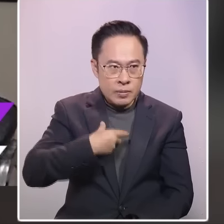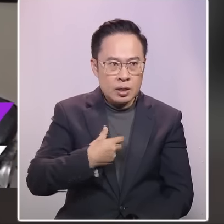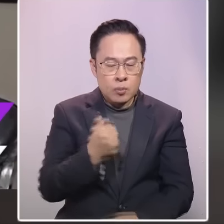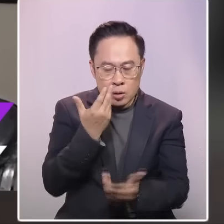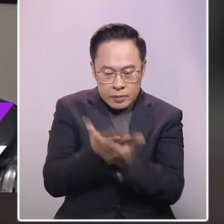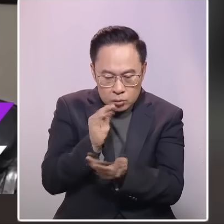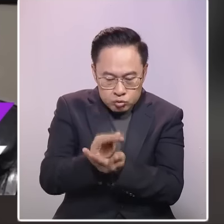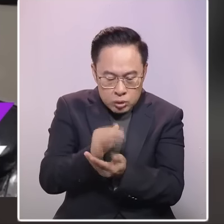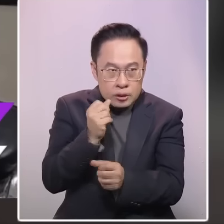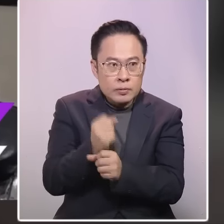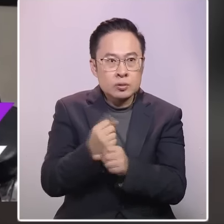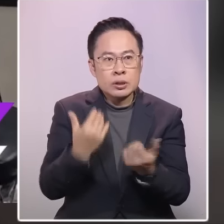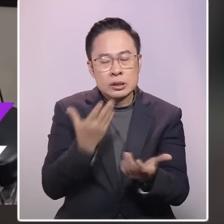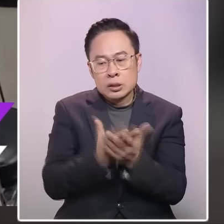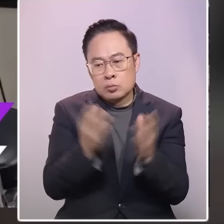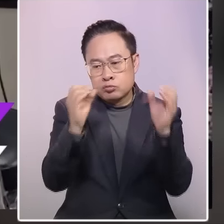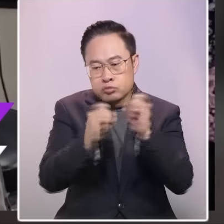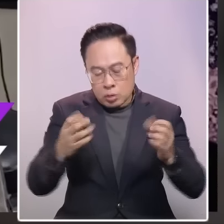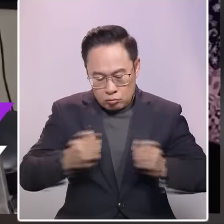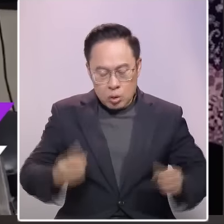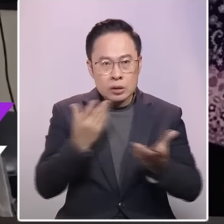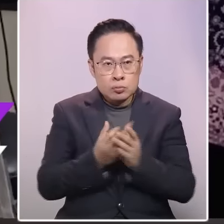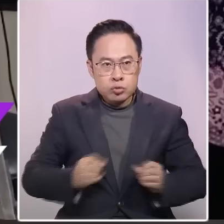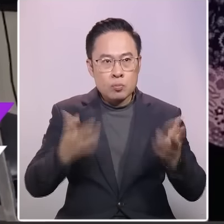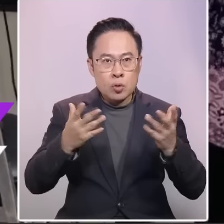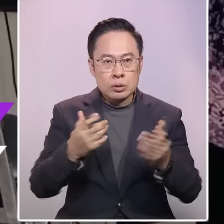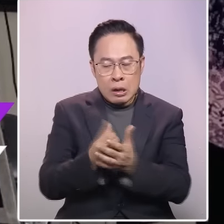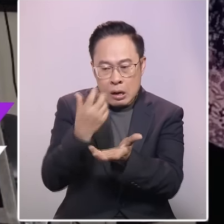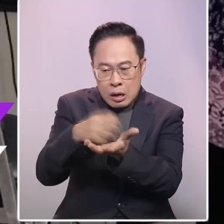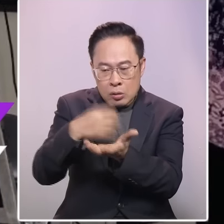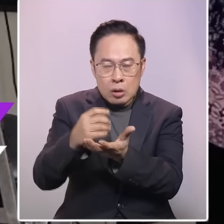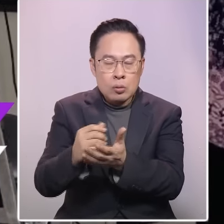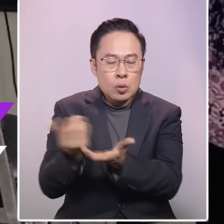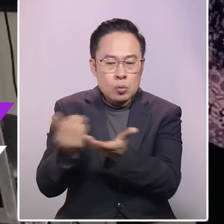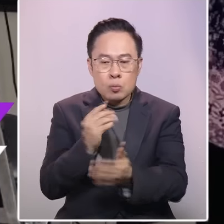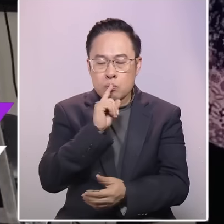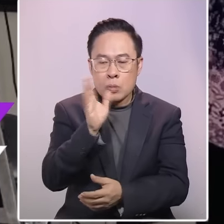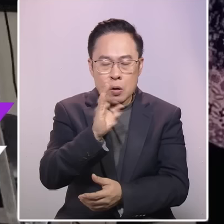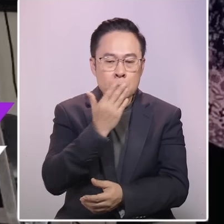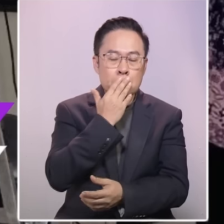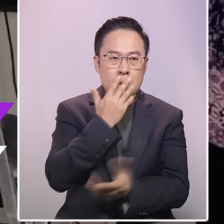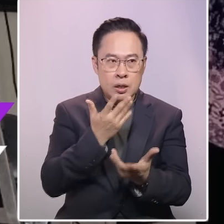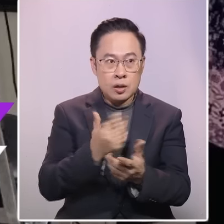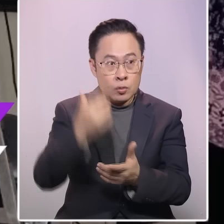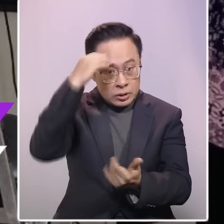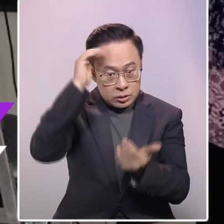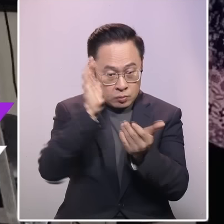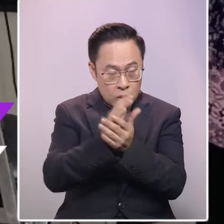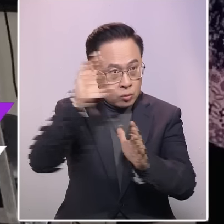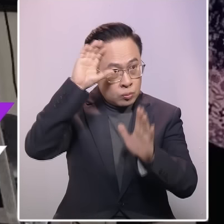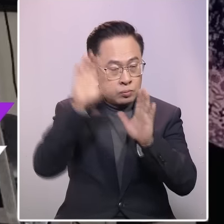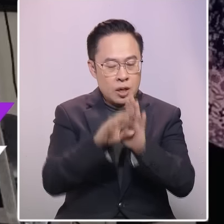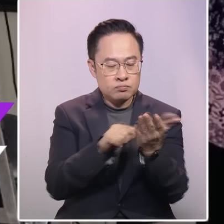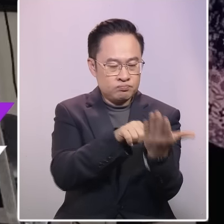สะสมมาทั้งชีวิตตอนนี้ไม่เหลือแล้วเครียดด้วยไม่กล้าบอกลูกอีกต่างหากครับตำรวจสพงาก็นำภาพของคนร้ายเนี่ย